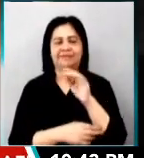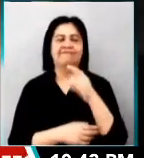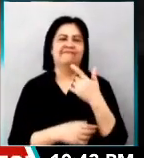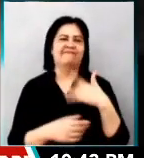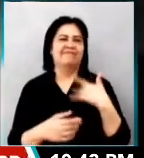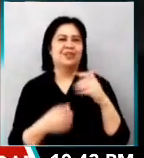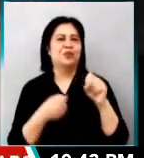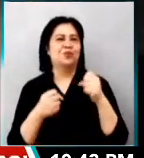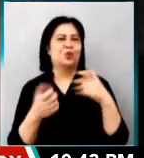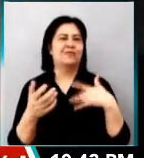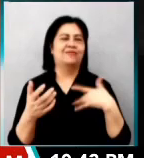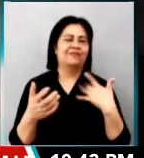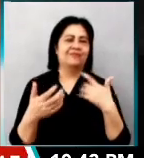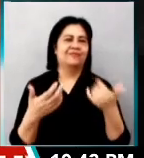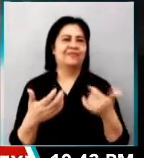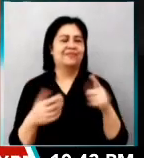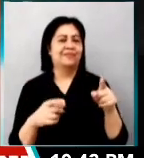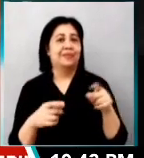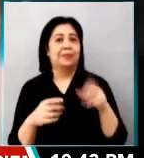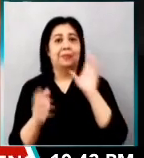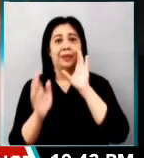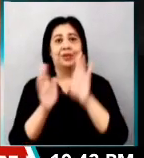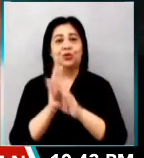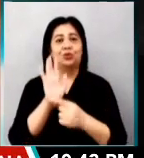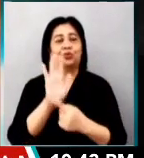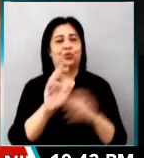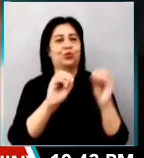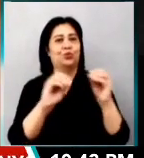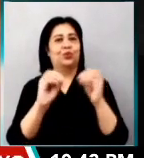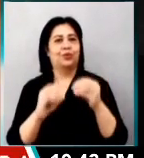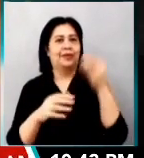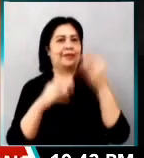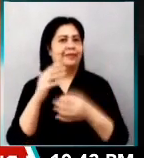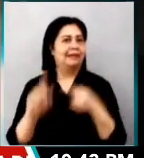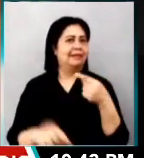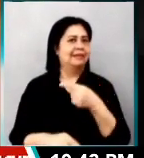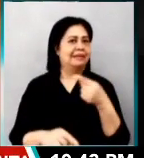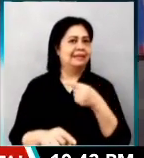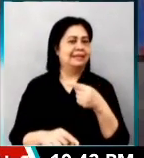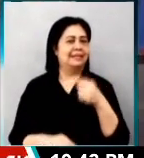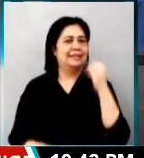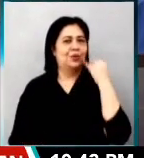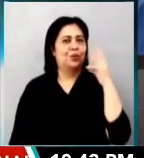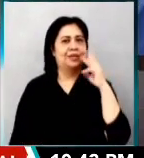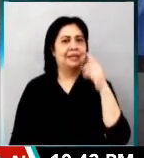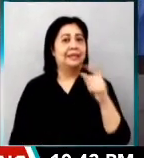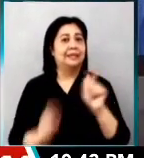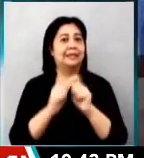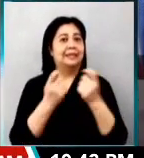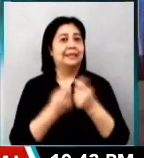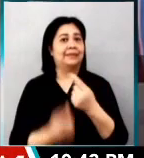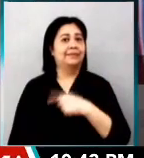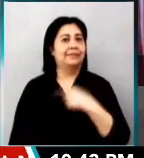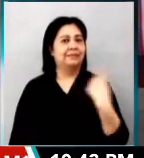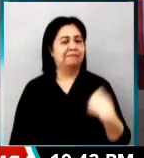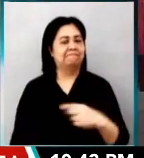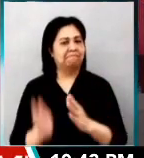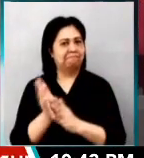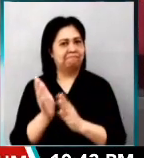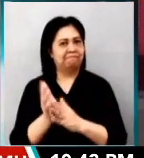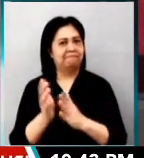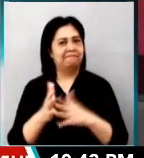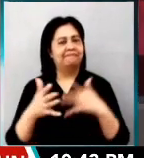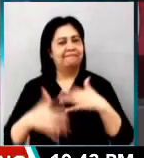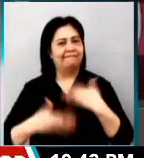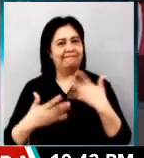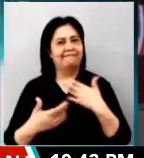Sa larawang ito, masaya niyang itinuro ang finalist na si Zheng Wenhui ng Team China. Pinuri rin ang masayang reaksyon niya sa